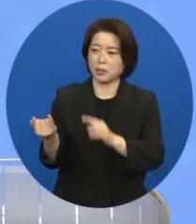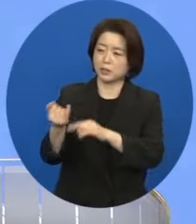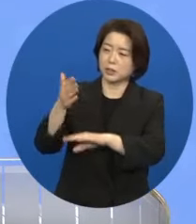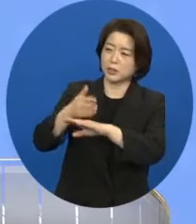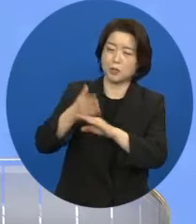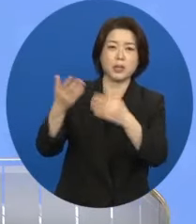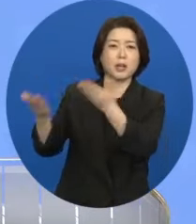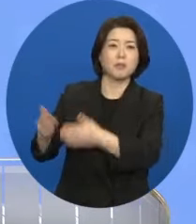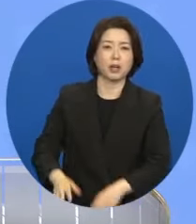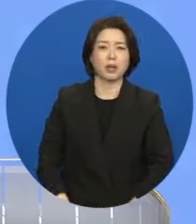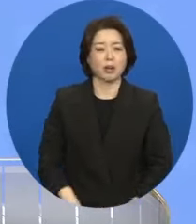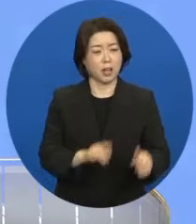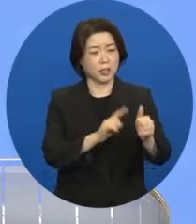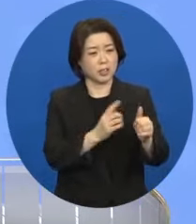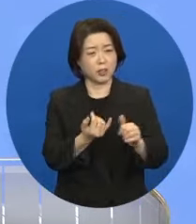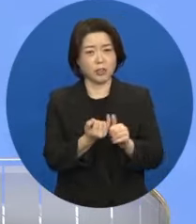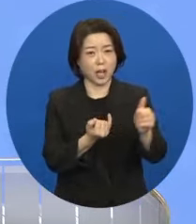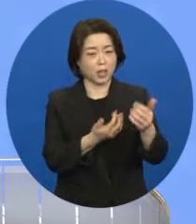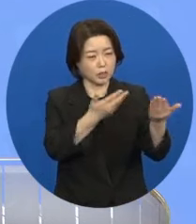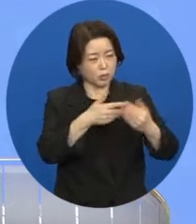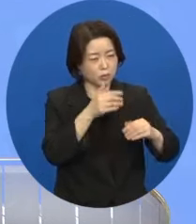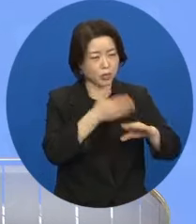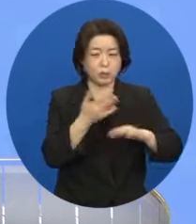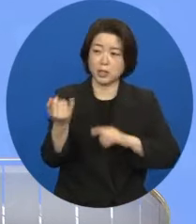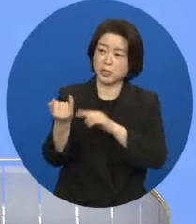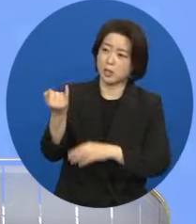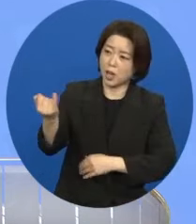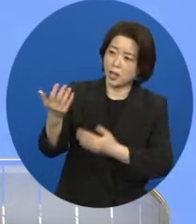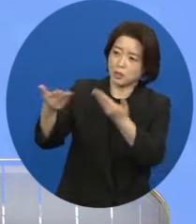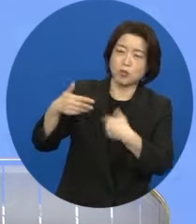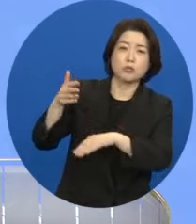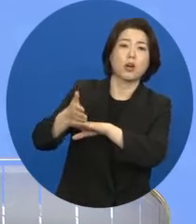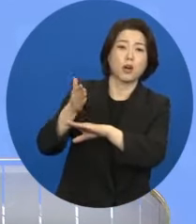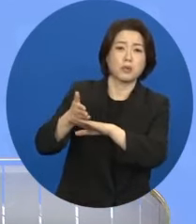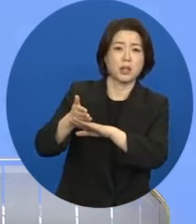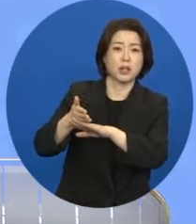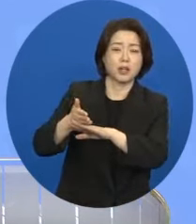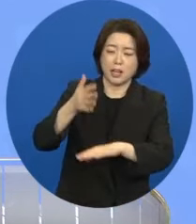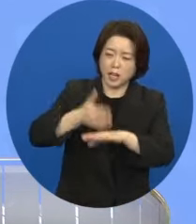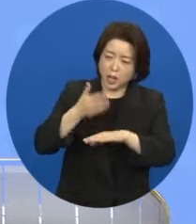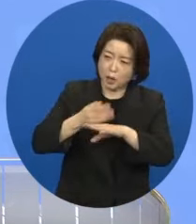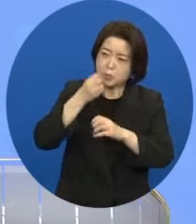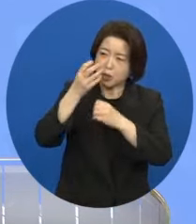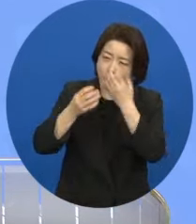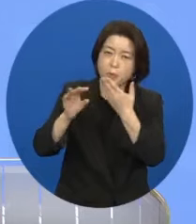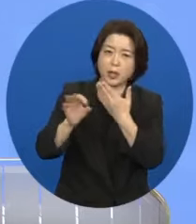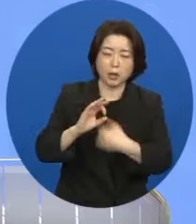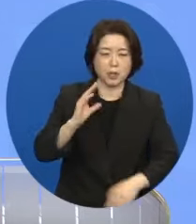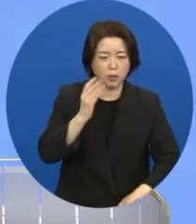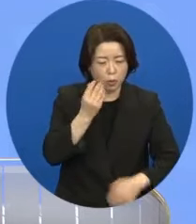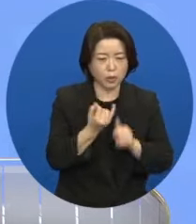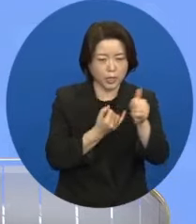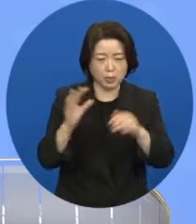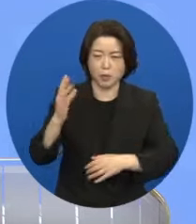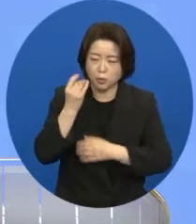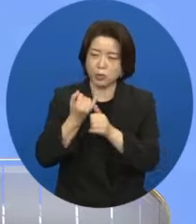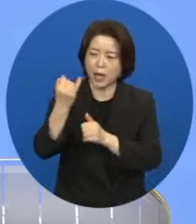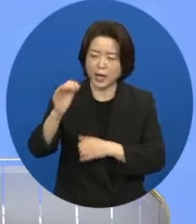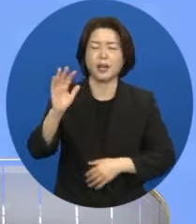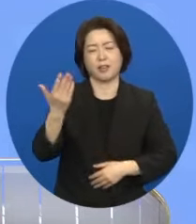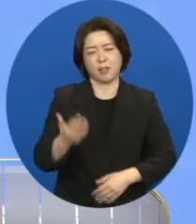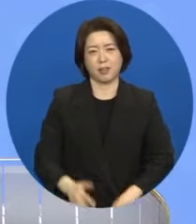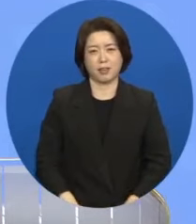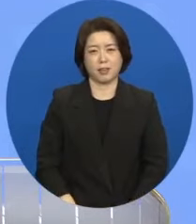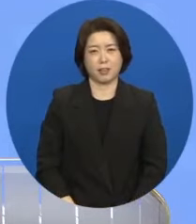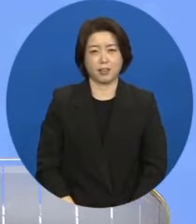주셔서 감사합니다 이런 아내 주셔서 감사합니다 여러분 감사하다 보면요 거룩한 남편 거룩한 아내가 되는 거예요 왜 우리가